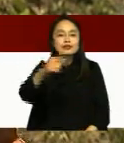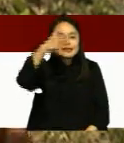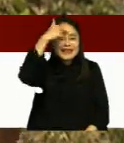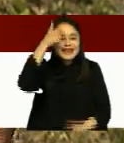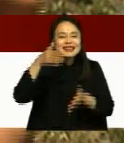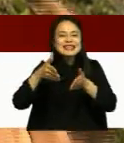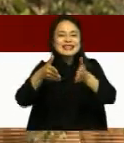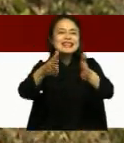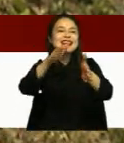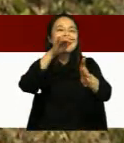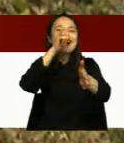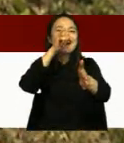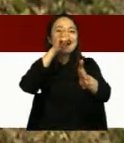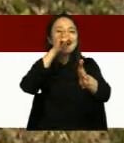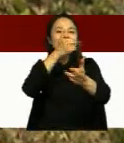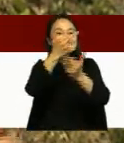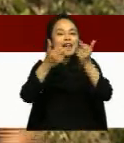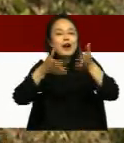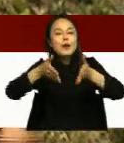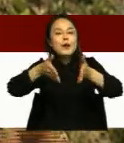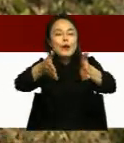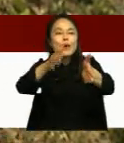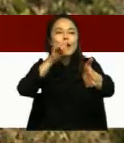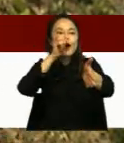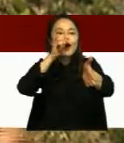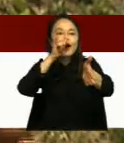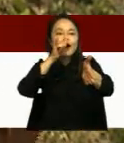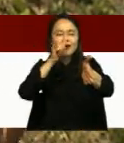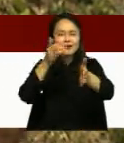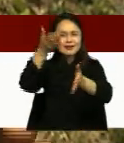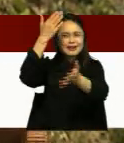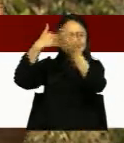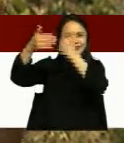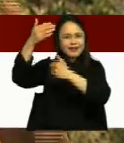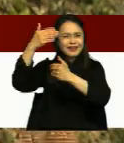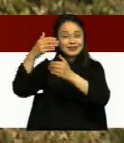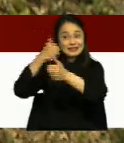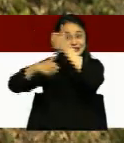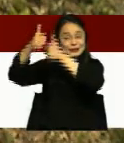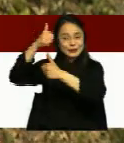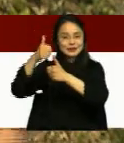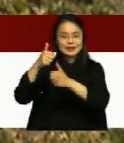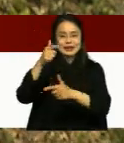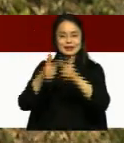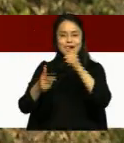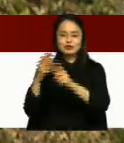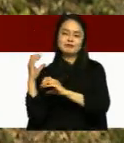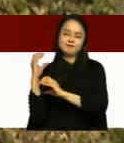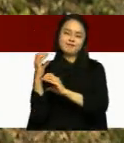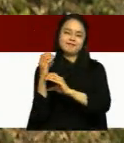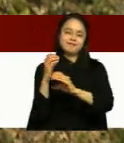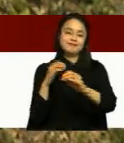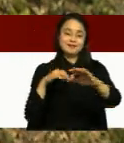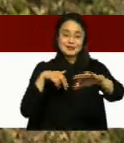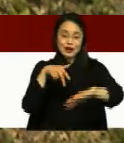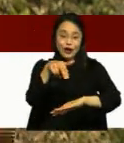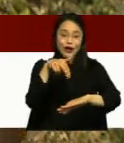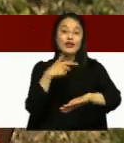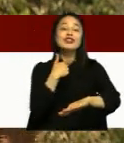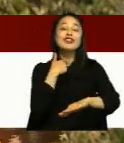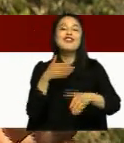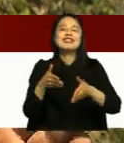마을에서 산에 올라다니면서 일체면 나무야로 다니던 거죠. 그런 그 길을 다시 복원해서 등산로로 만들었고요.